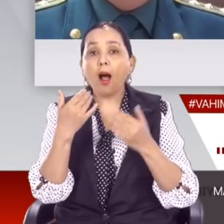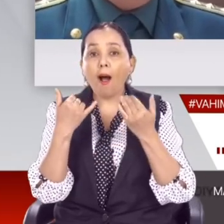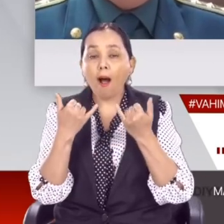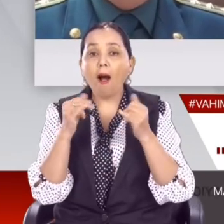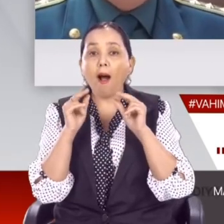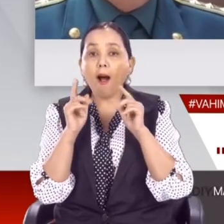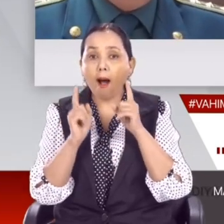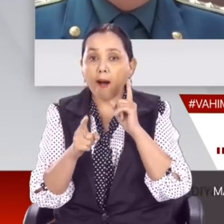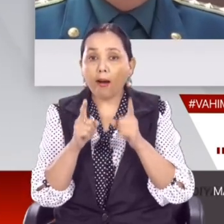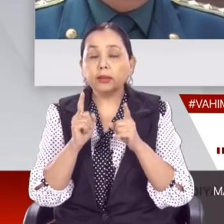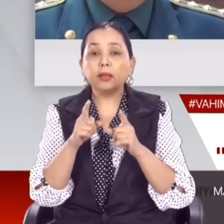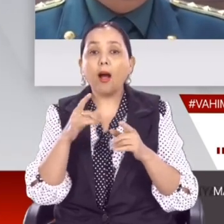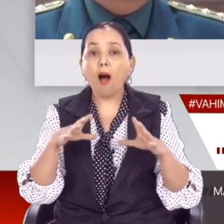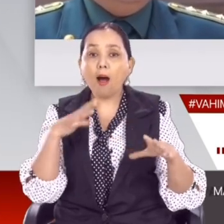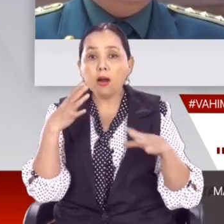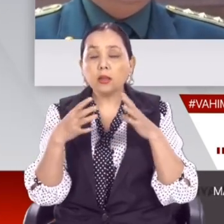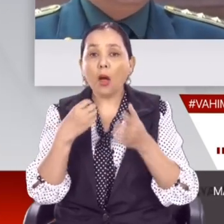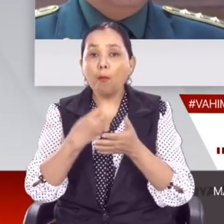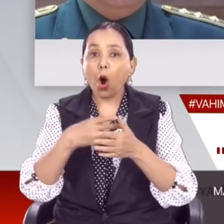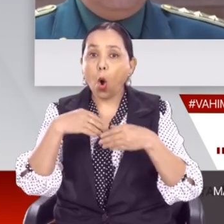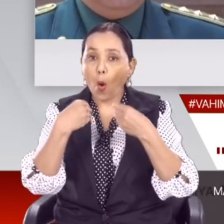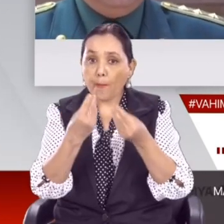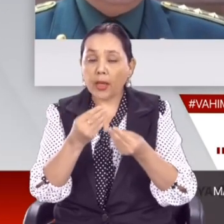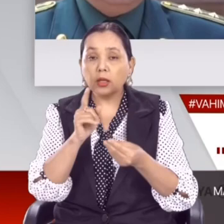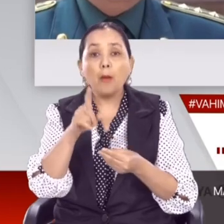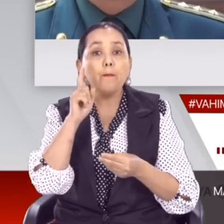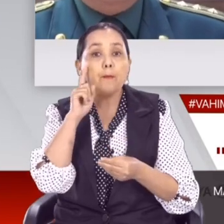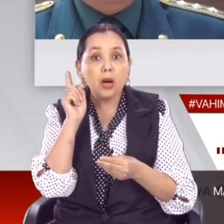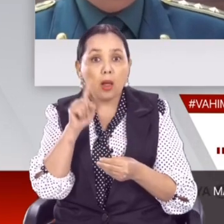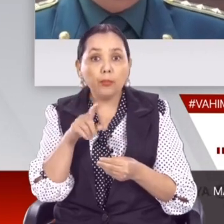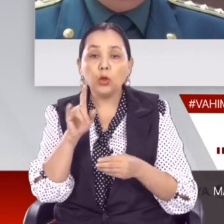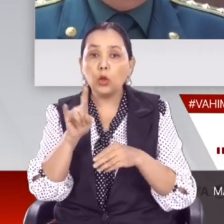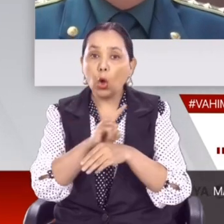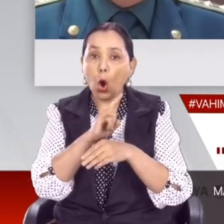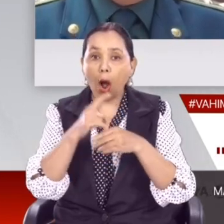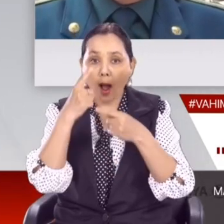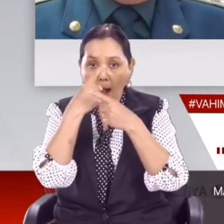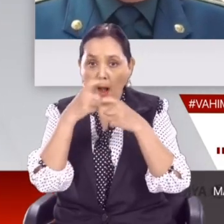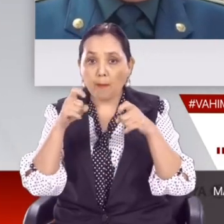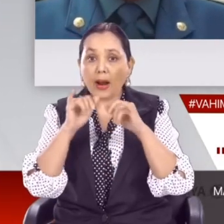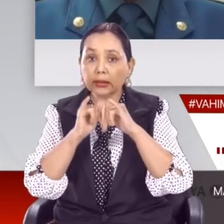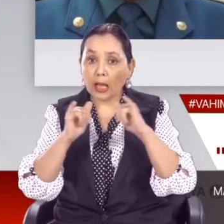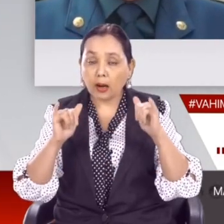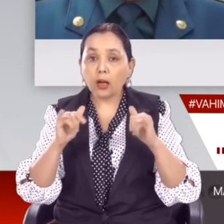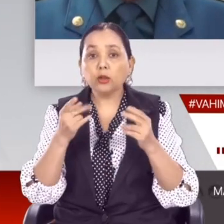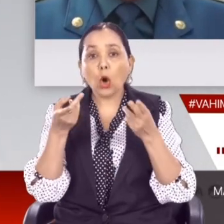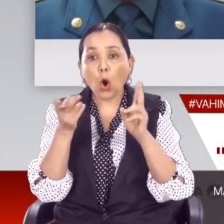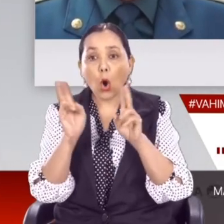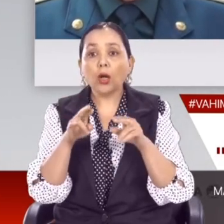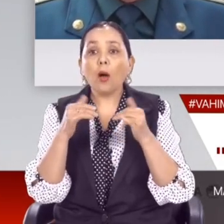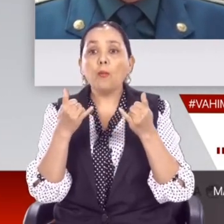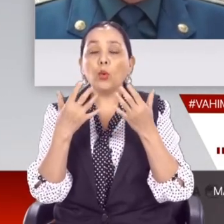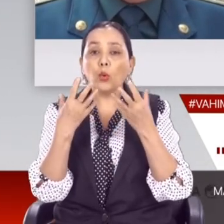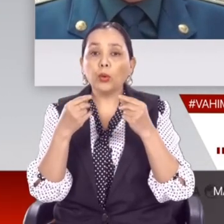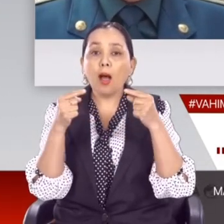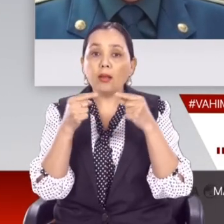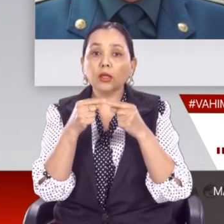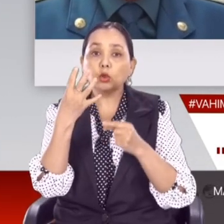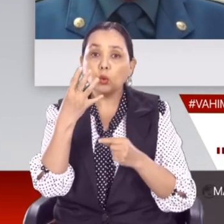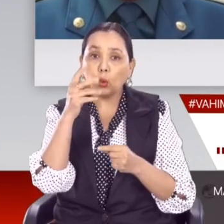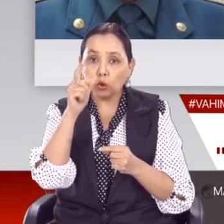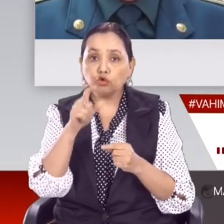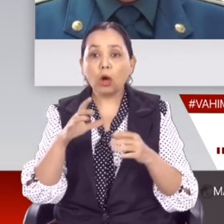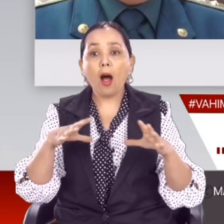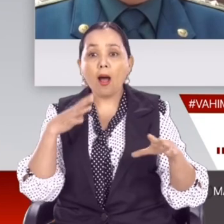ular endi haqiqatan ularni xatti-harakatiga huquqiy baho beriladi, chunki ular bilib turib yolg'on xabarligini tarqatgan. Va qolgan bugun kunda aniqlagan